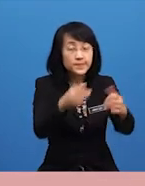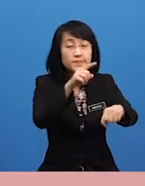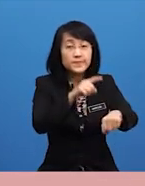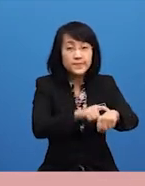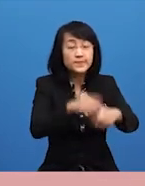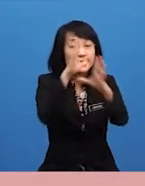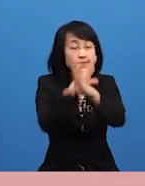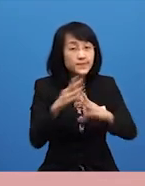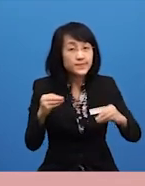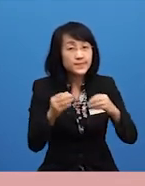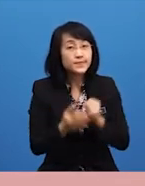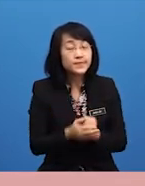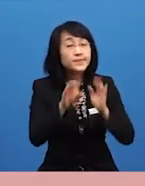Sarawak.